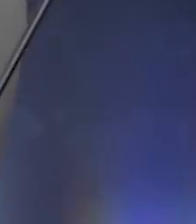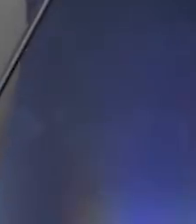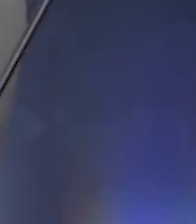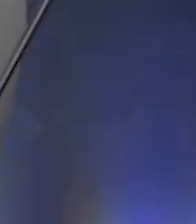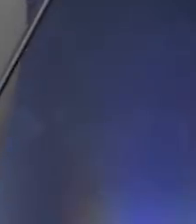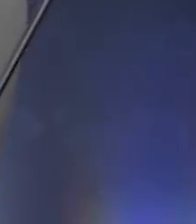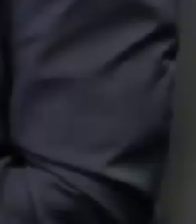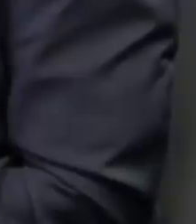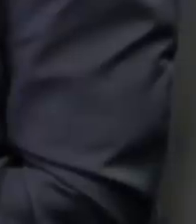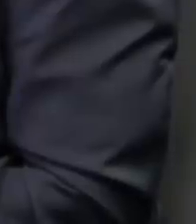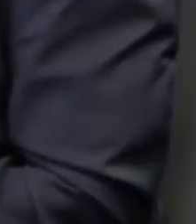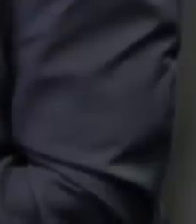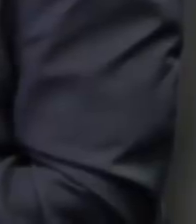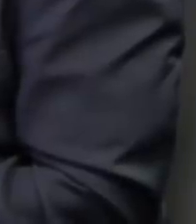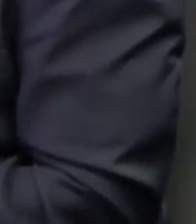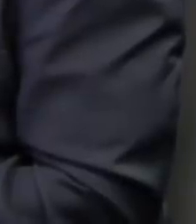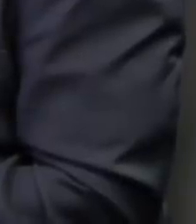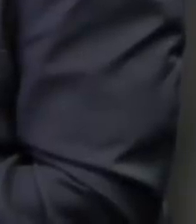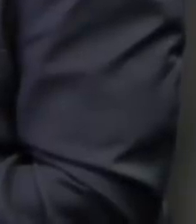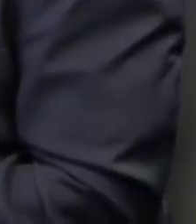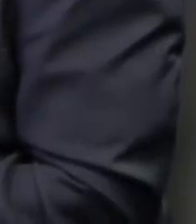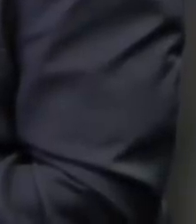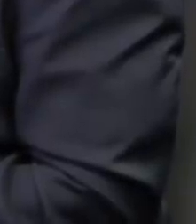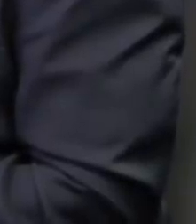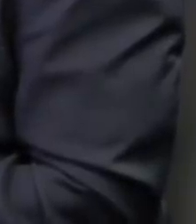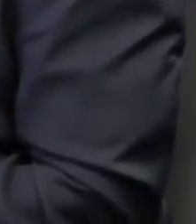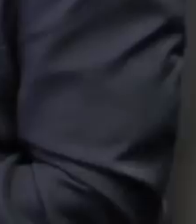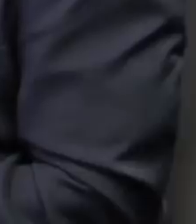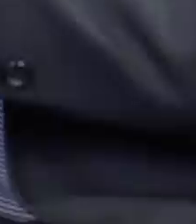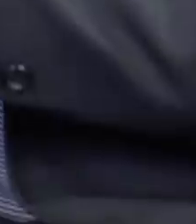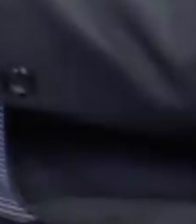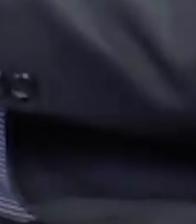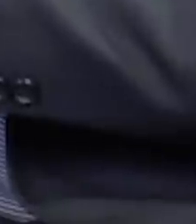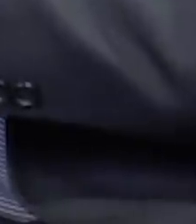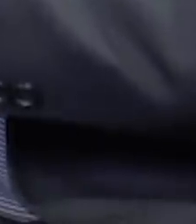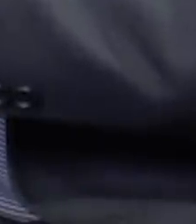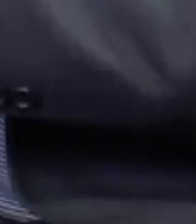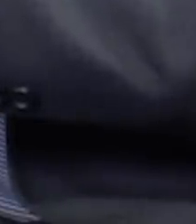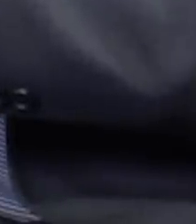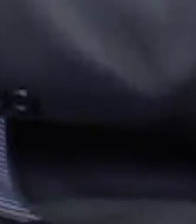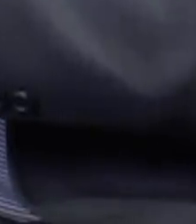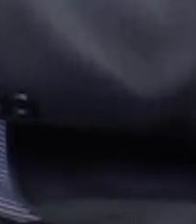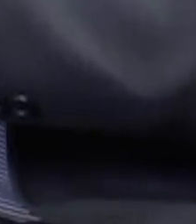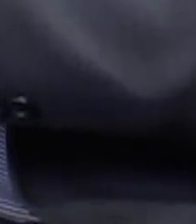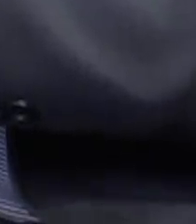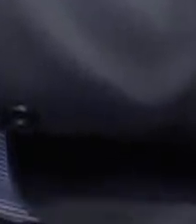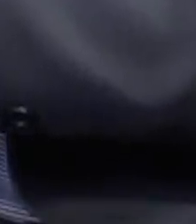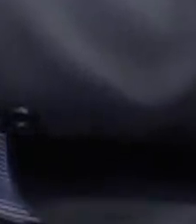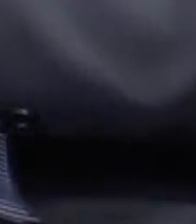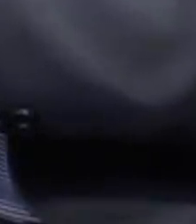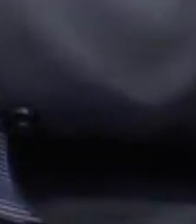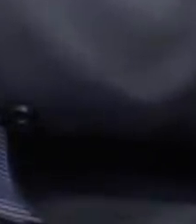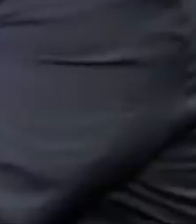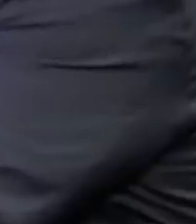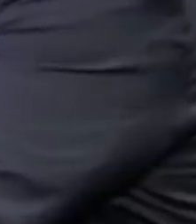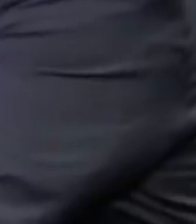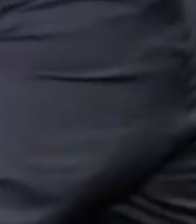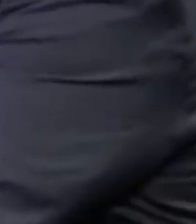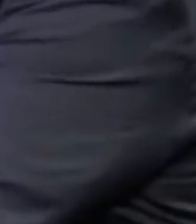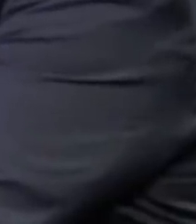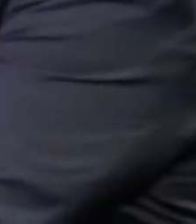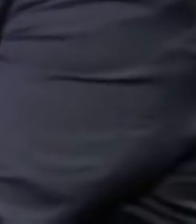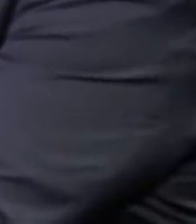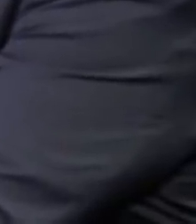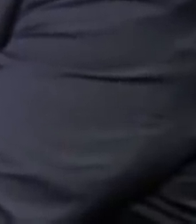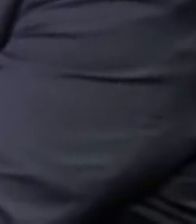ang pagiging tapat. Ang ganitong kaugalian dapat manahin ang lahat. Taxi driver na nagbalik na perang libo-libo, na